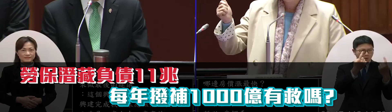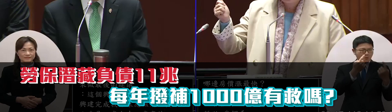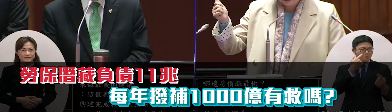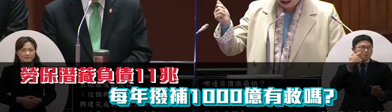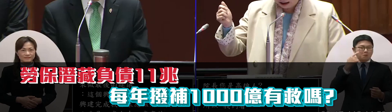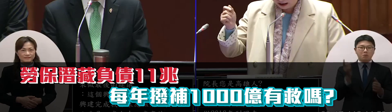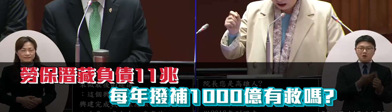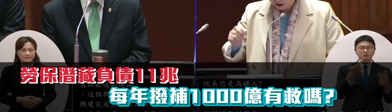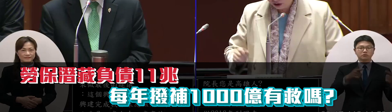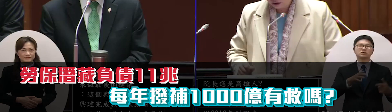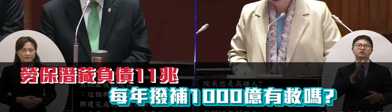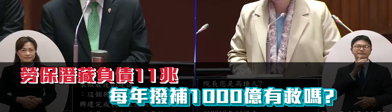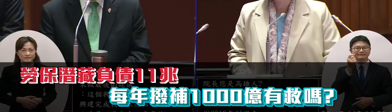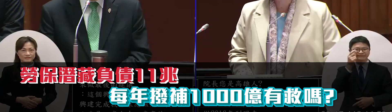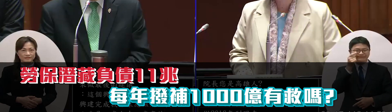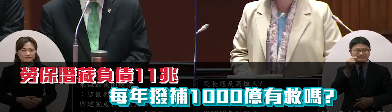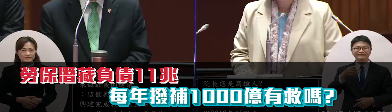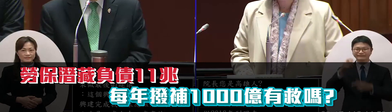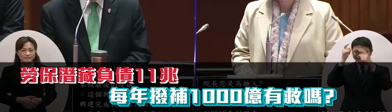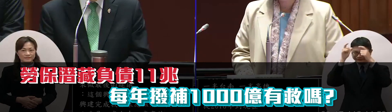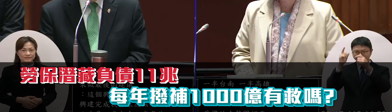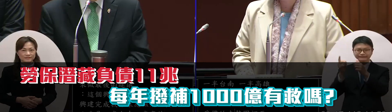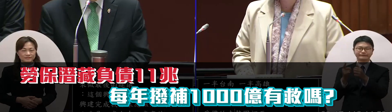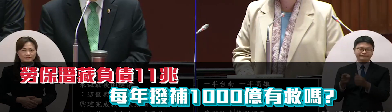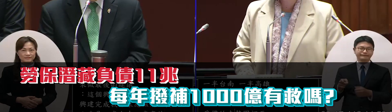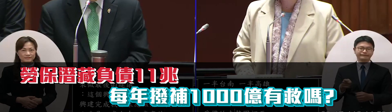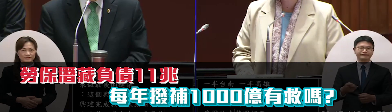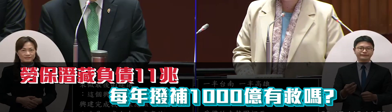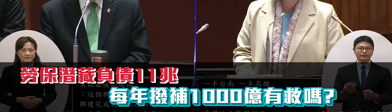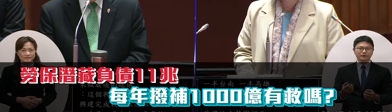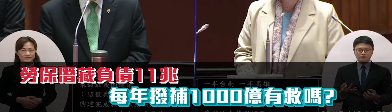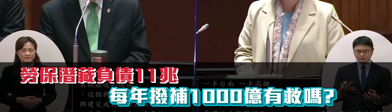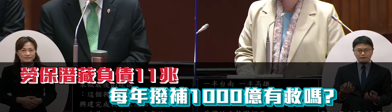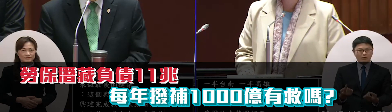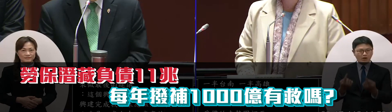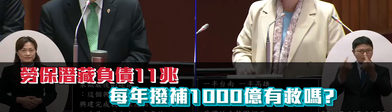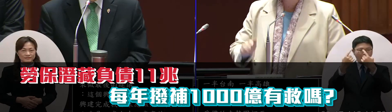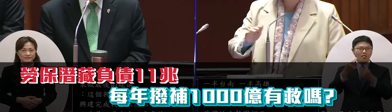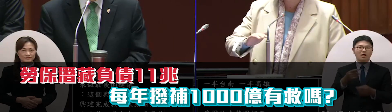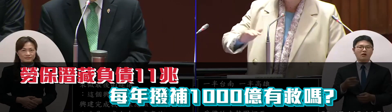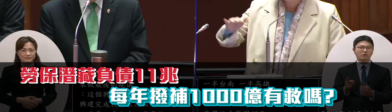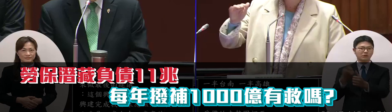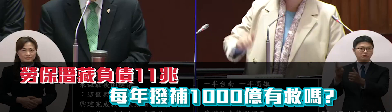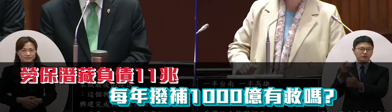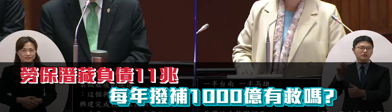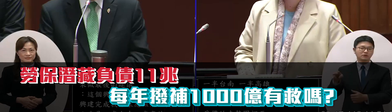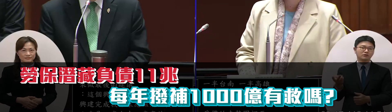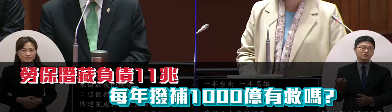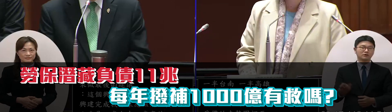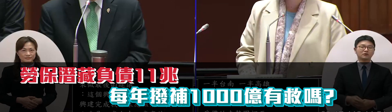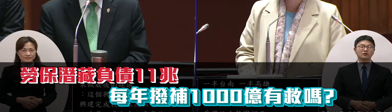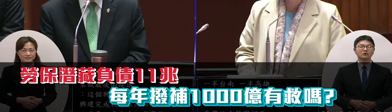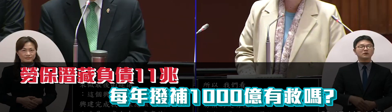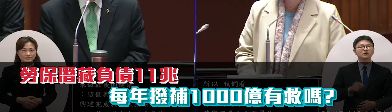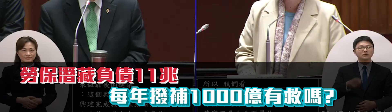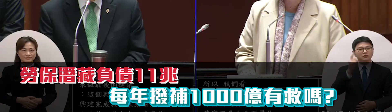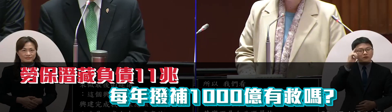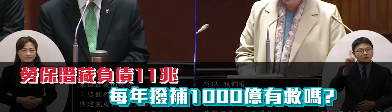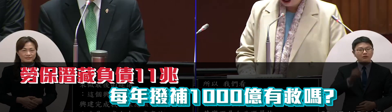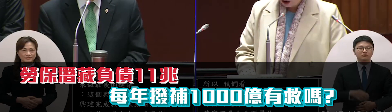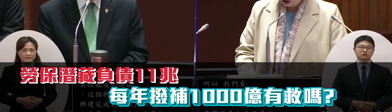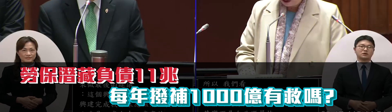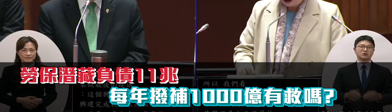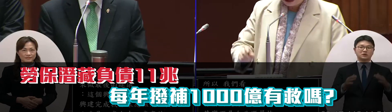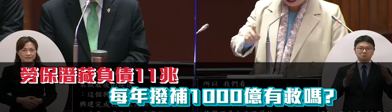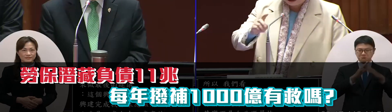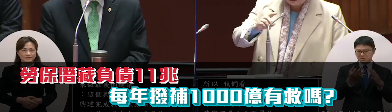是台南、高雄涨最快。所以我想区域上面确实已经有各地都有这个高房价的